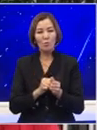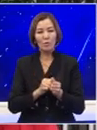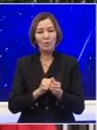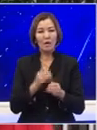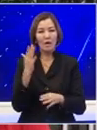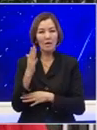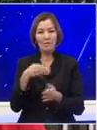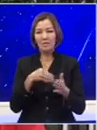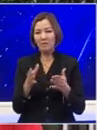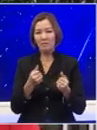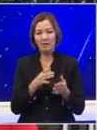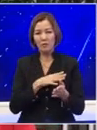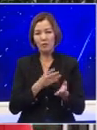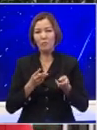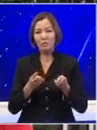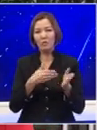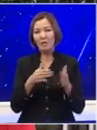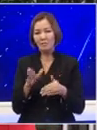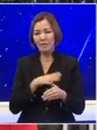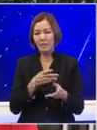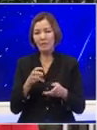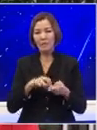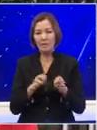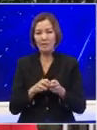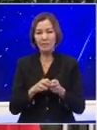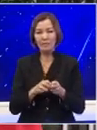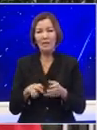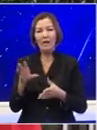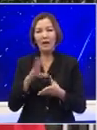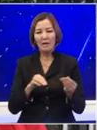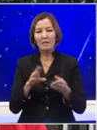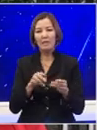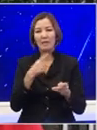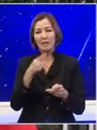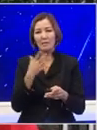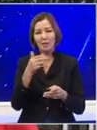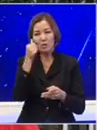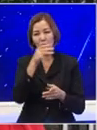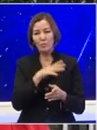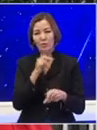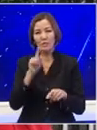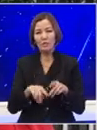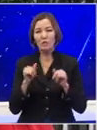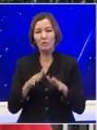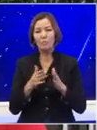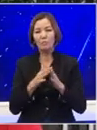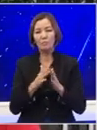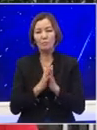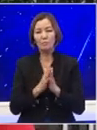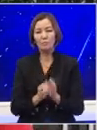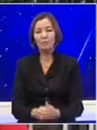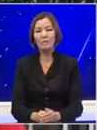жоқпыз. Кейбірі пештерін де бұзып тастаған. Бұл проблеманы көтеріп жүргенімізге 5 жылға жуықтап қалып, тез арада шешіп берулерін талап етеміз.